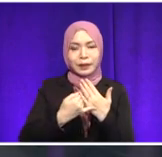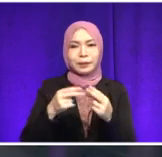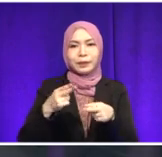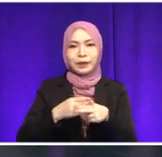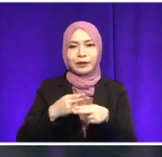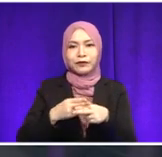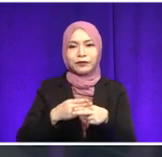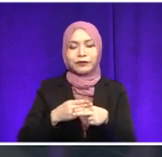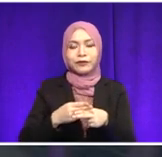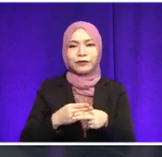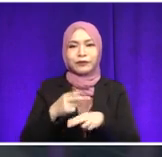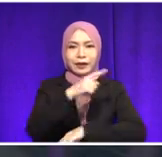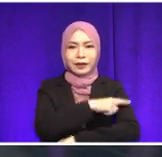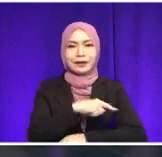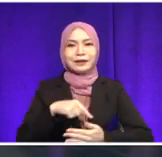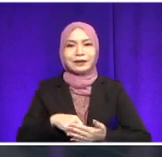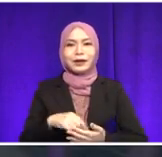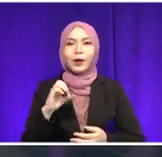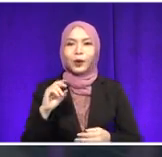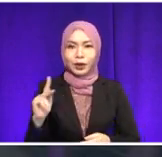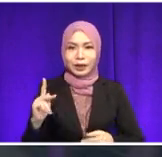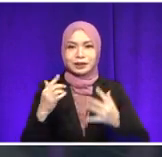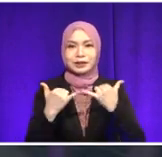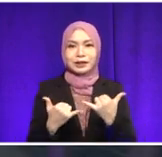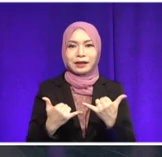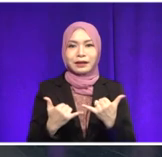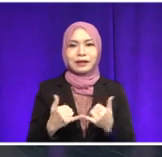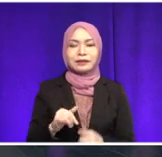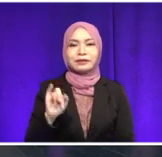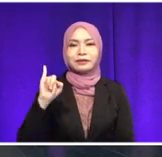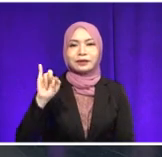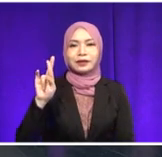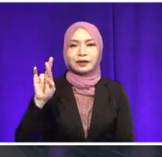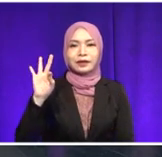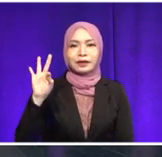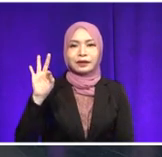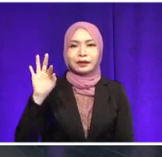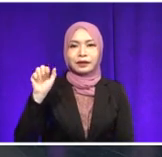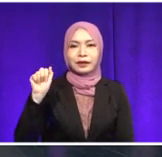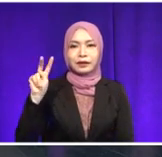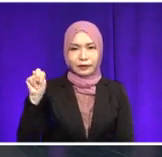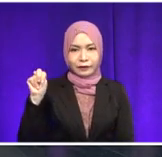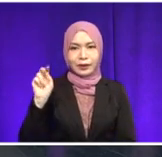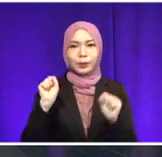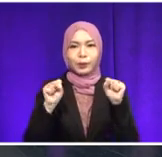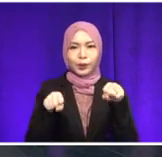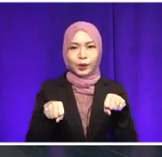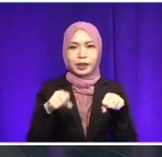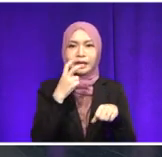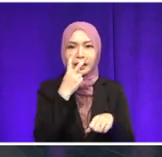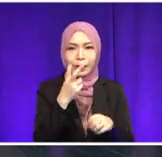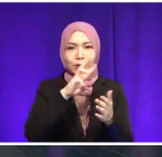aduh kacau di sini jadi Irfan boleh pindah gua ada Beri satu jadwal ciri-ciri